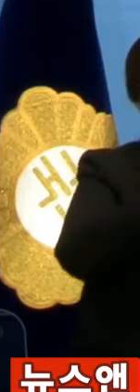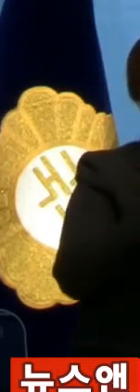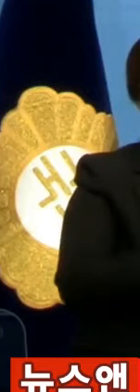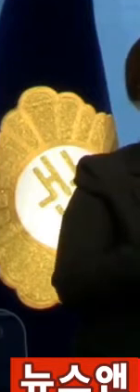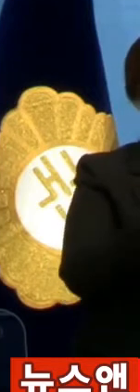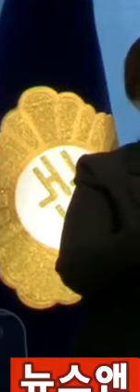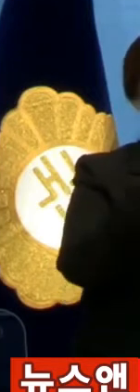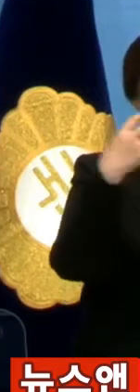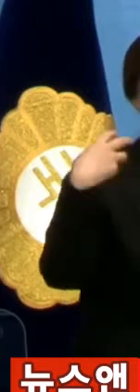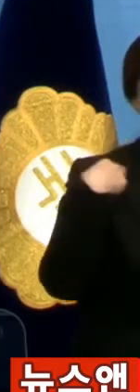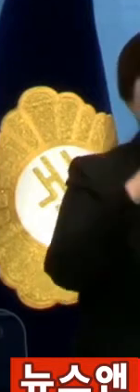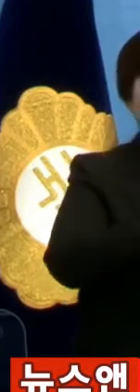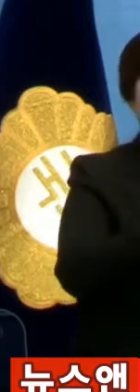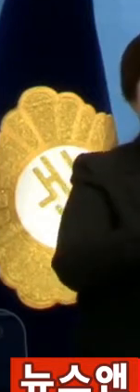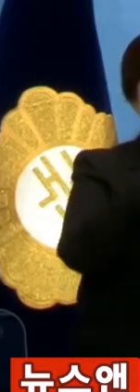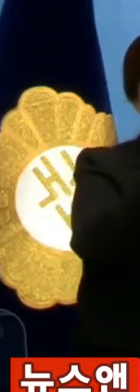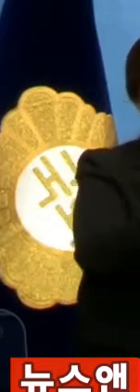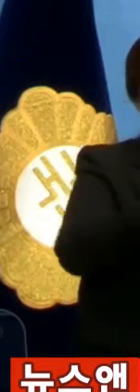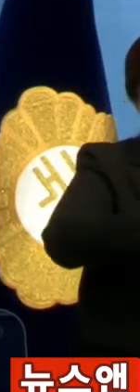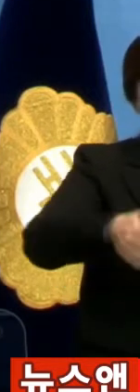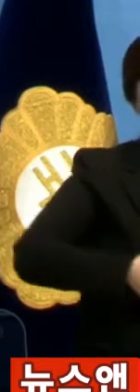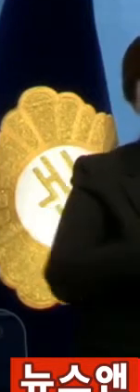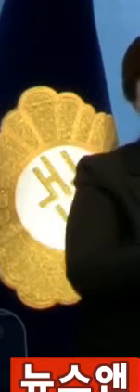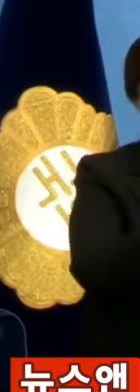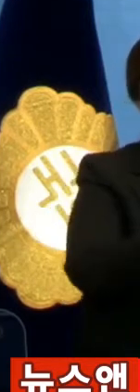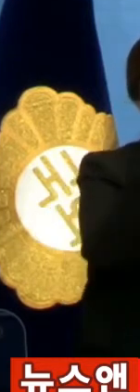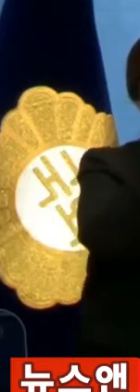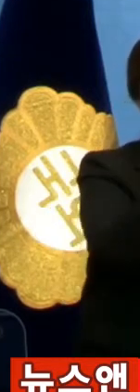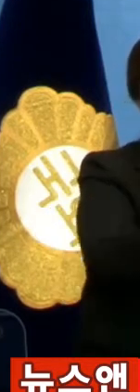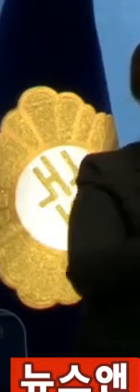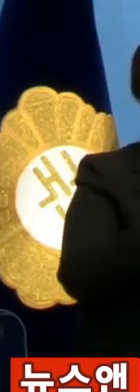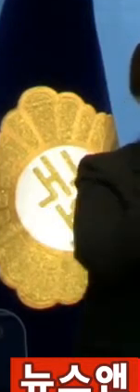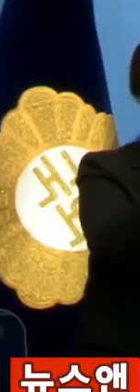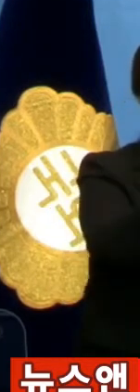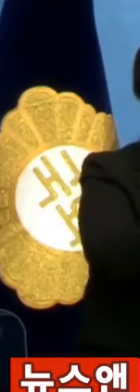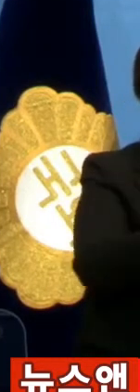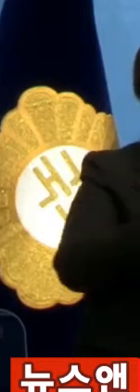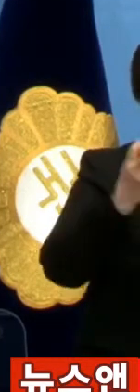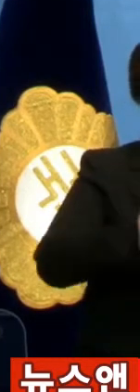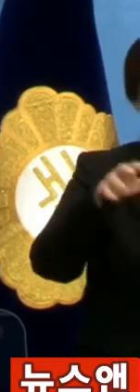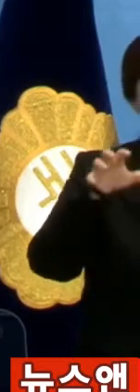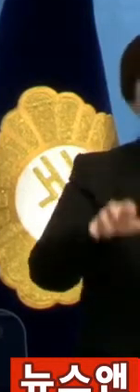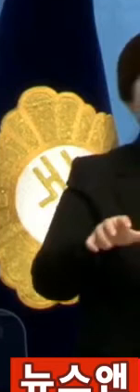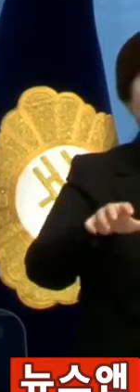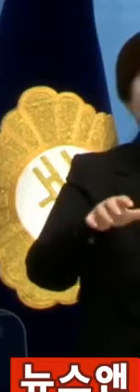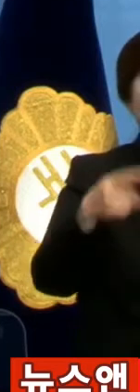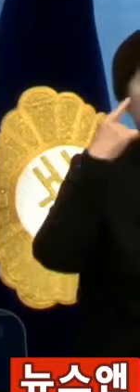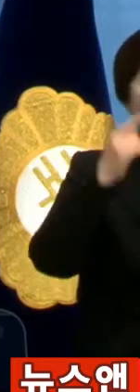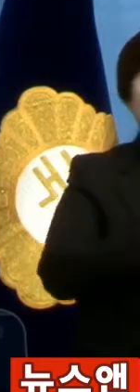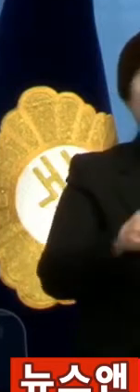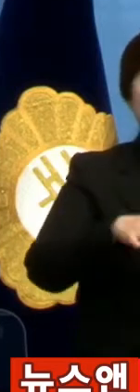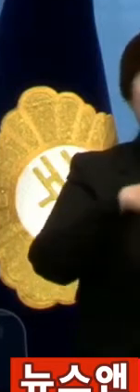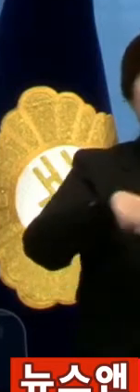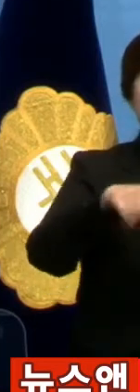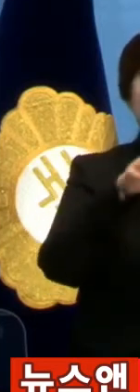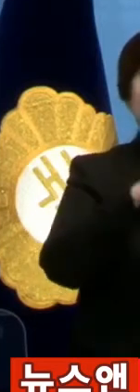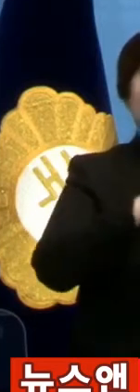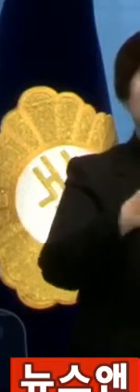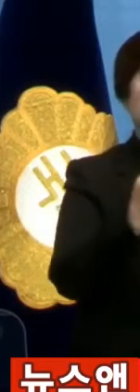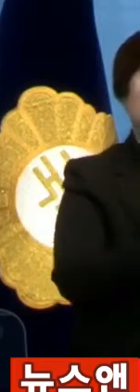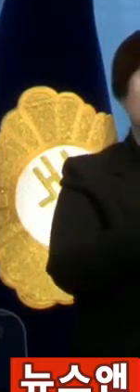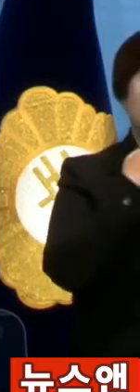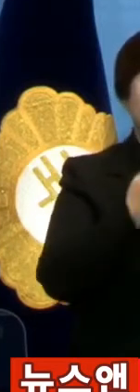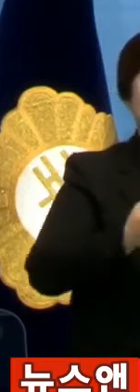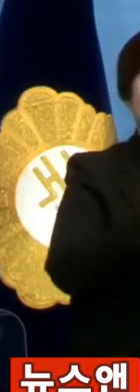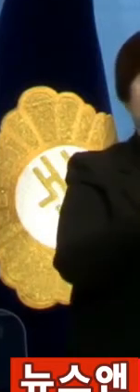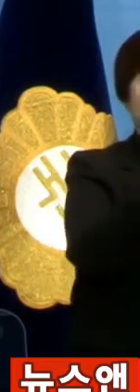정치적 중립성을 높이는 동시에 검사의 수사와 기소 그리고 법원의 판단 자체가 정치적 논란으로 이어지지 않도록